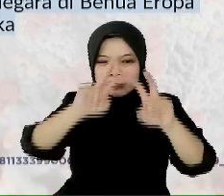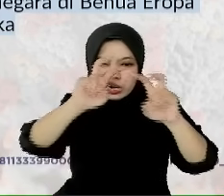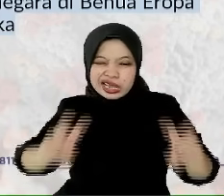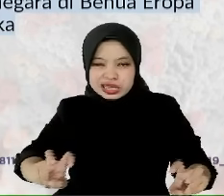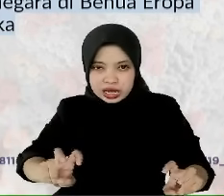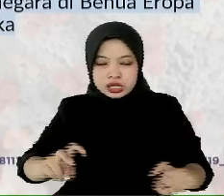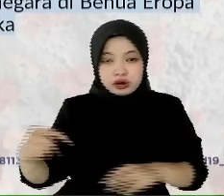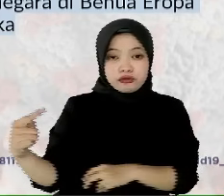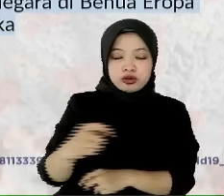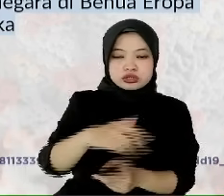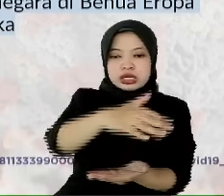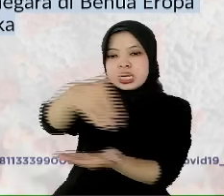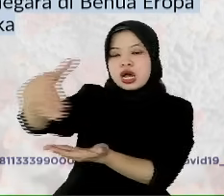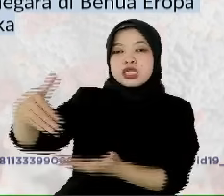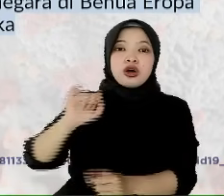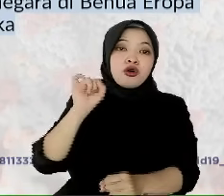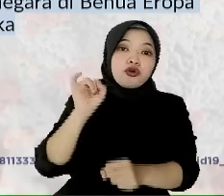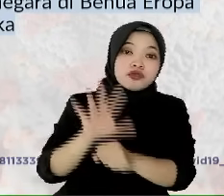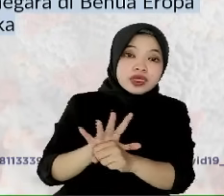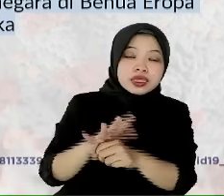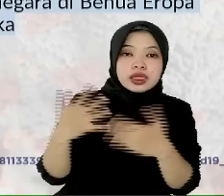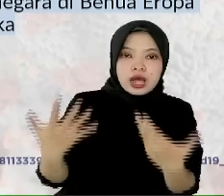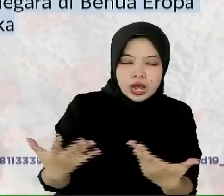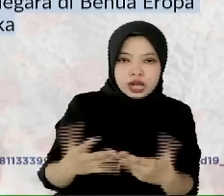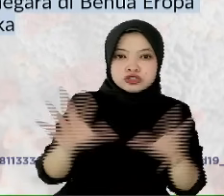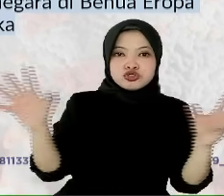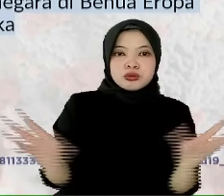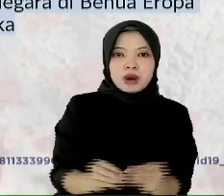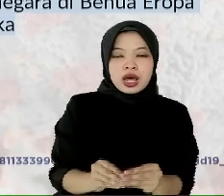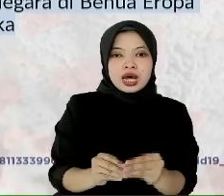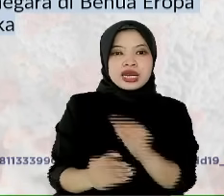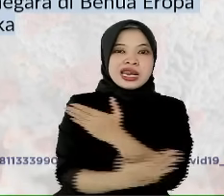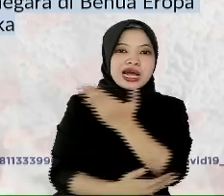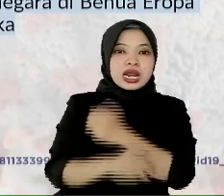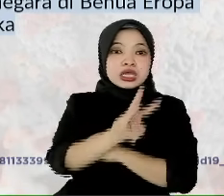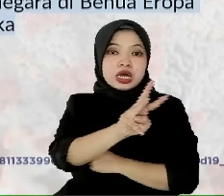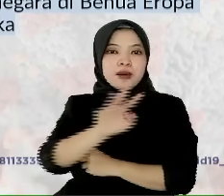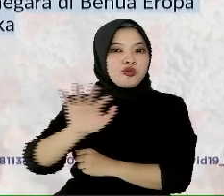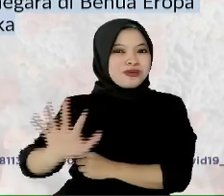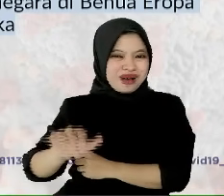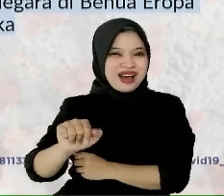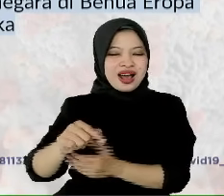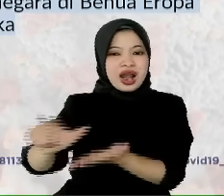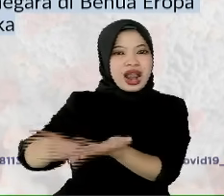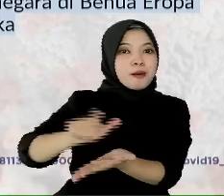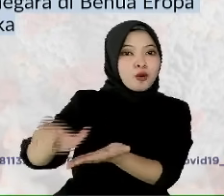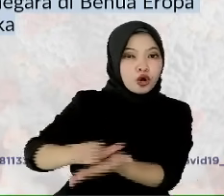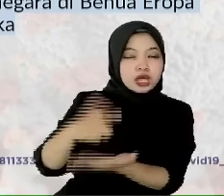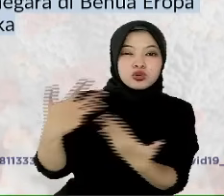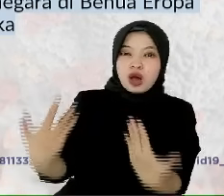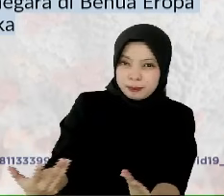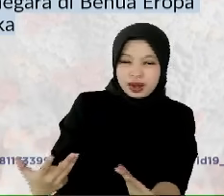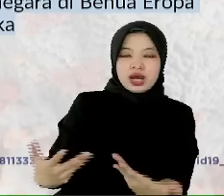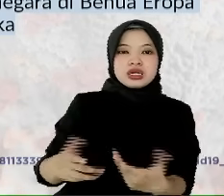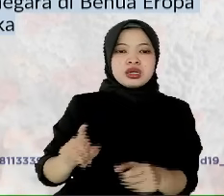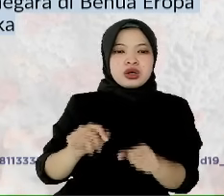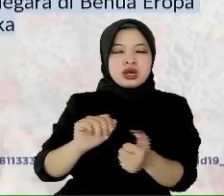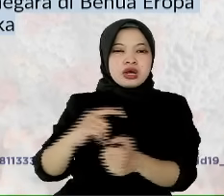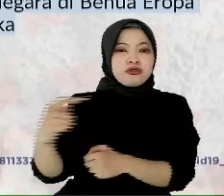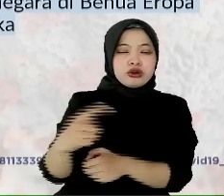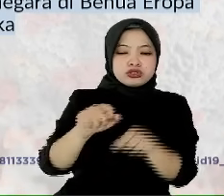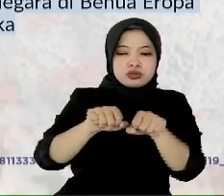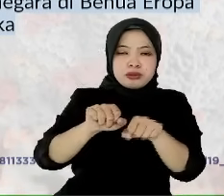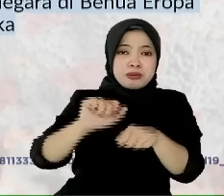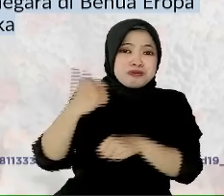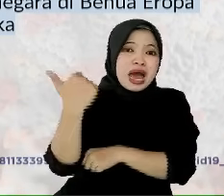analisis regresi data COVID-19 dari 35 negara di dunia menyatakan bahwa mayoritas penyebaran